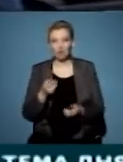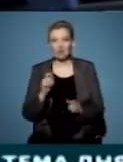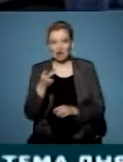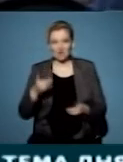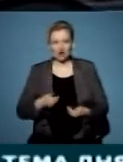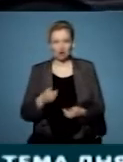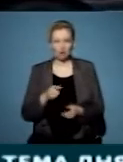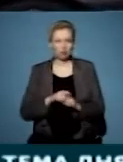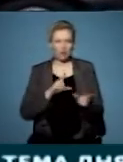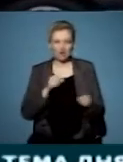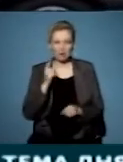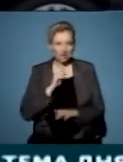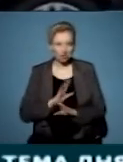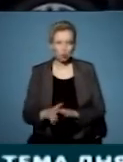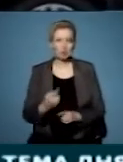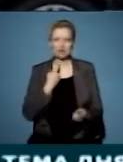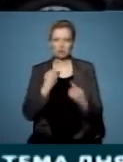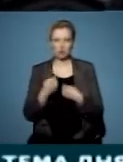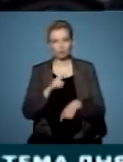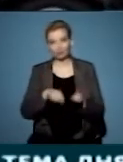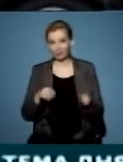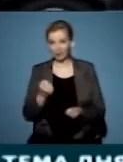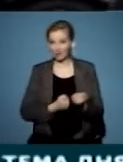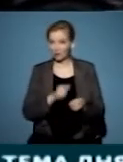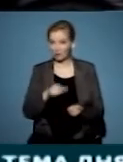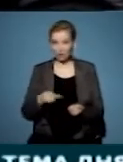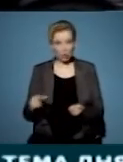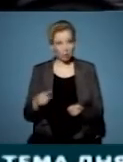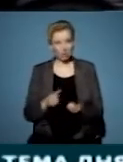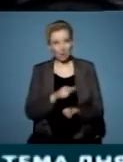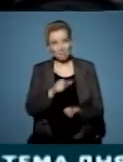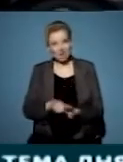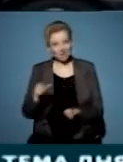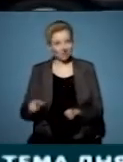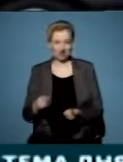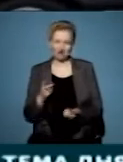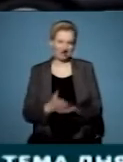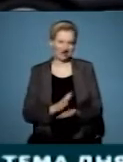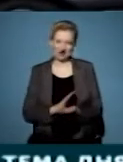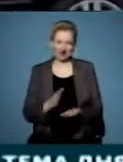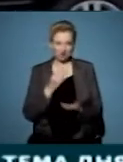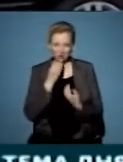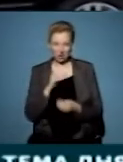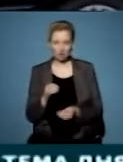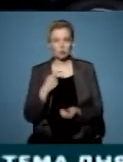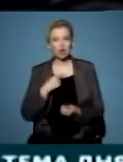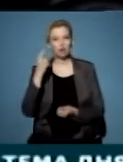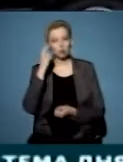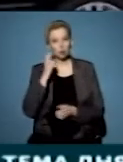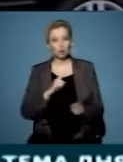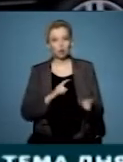ми незручно. Спілкування іноді водіїв із пасажирами не є кращим. Я думаю,